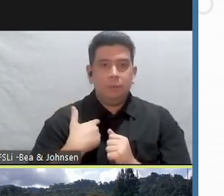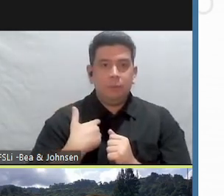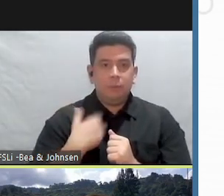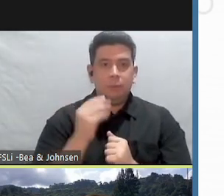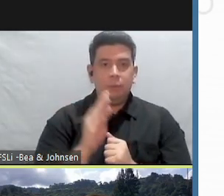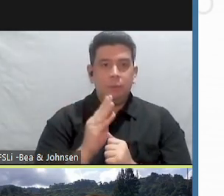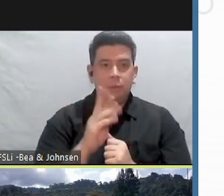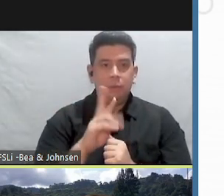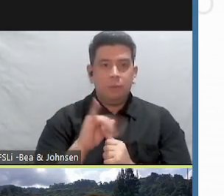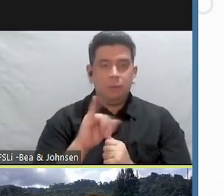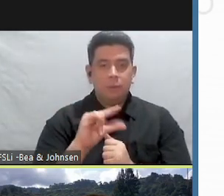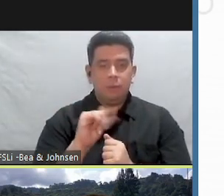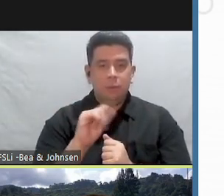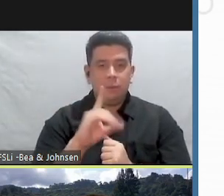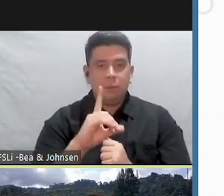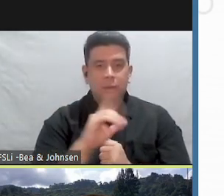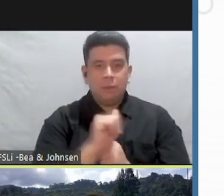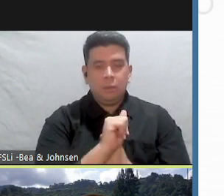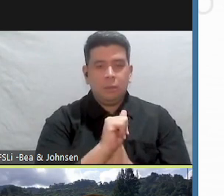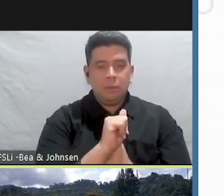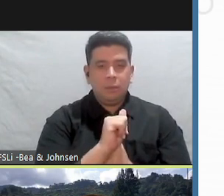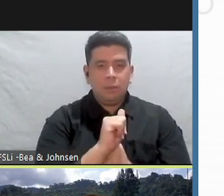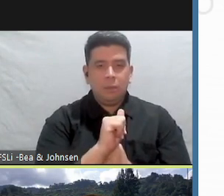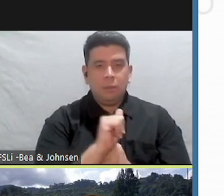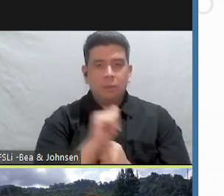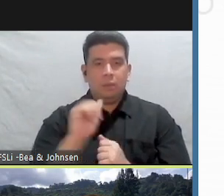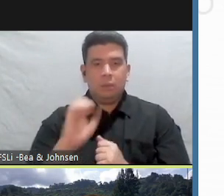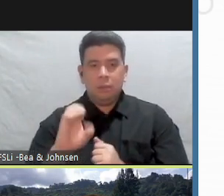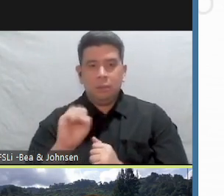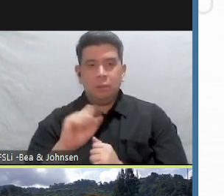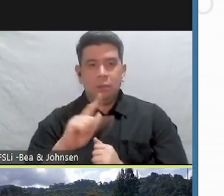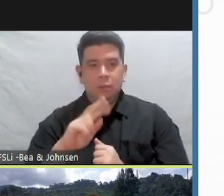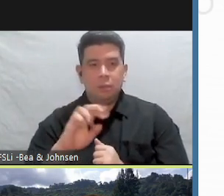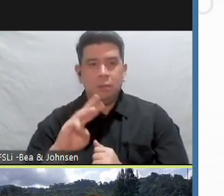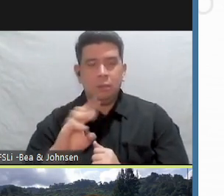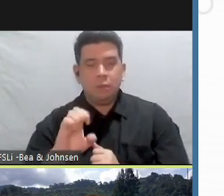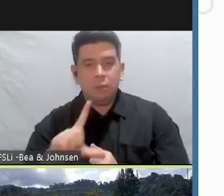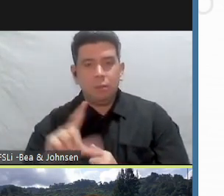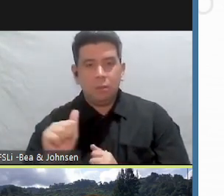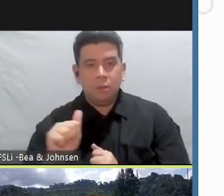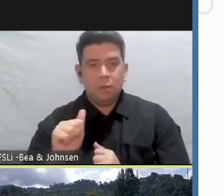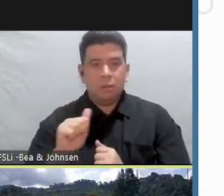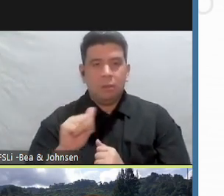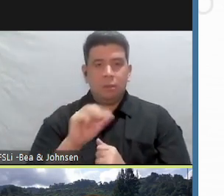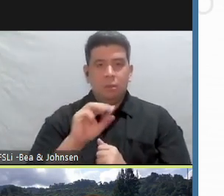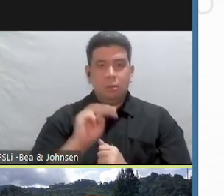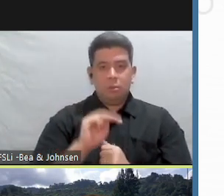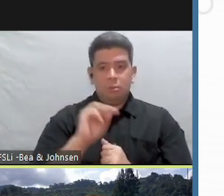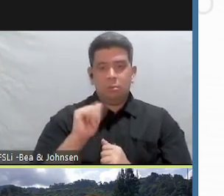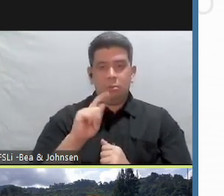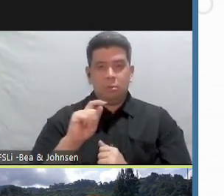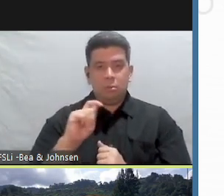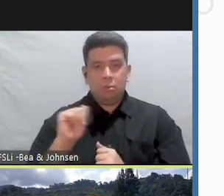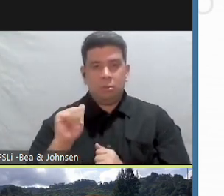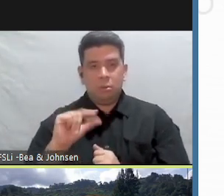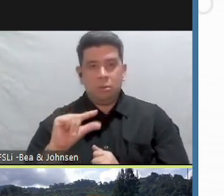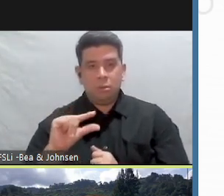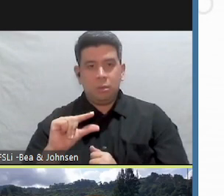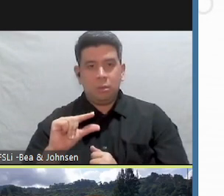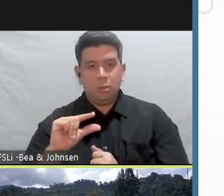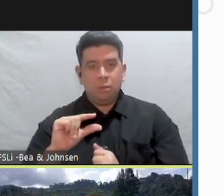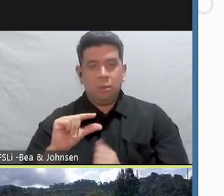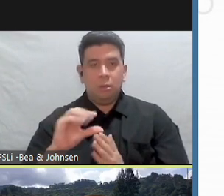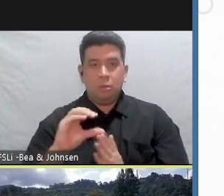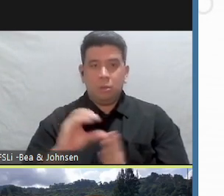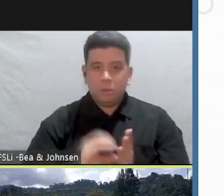natin, at sinabi niya na sana raw sa pamamagitan ng matatag curriculum, ay tataas na tayo sa mga international scores,